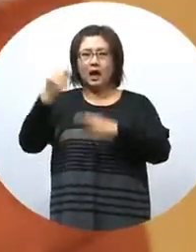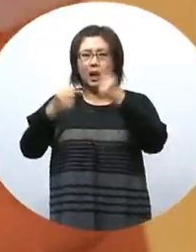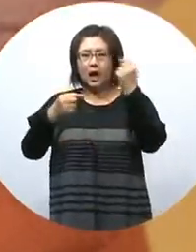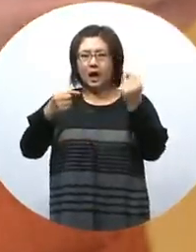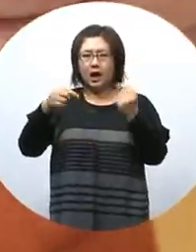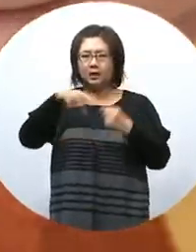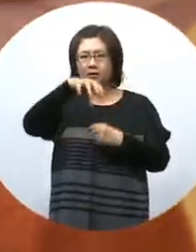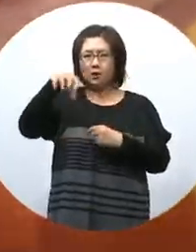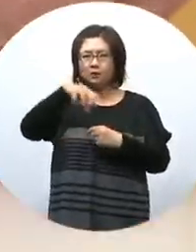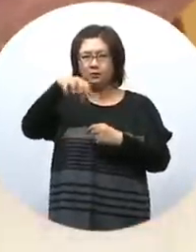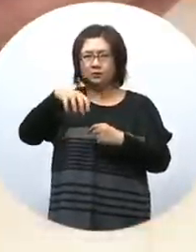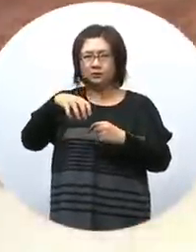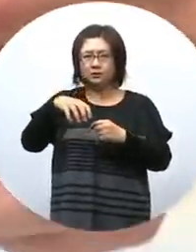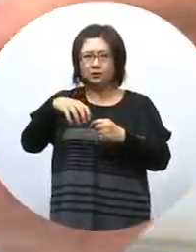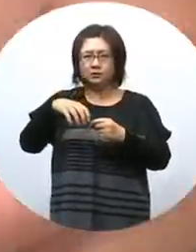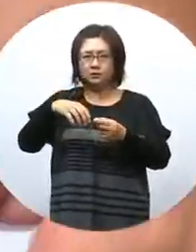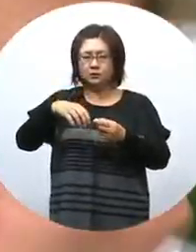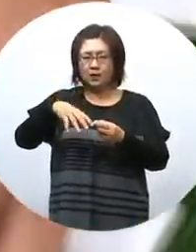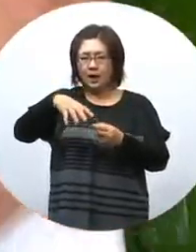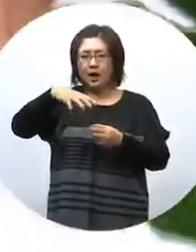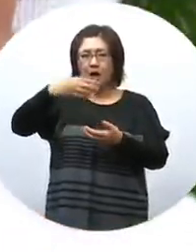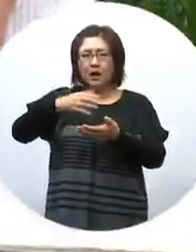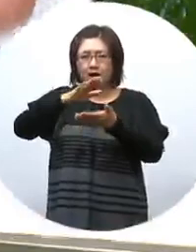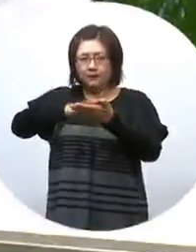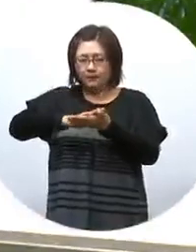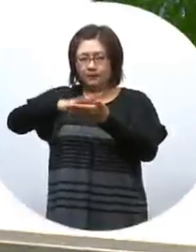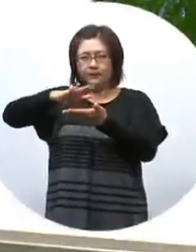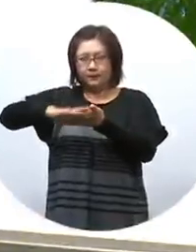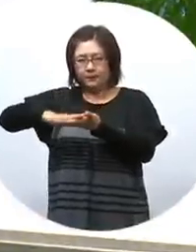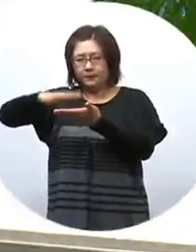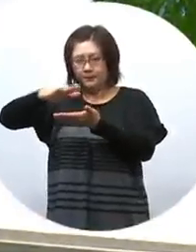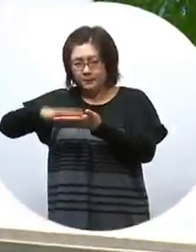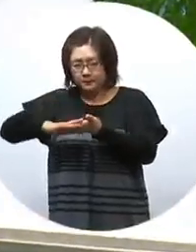はキッチンペーパーで水を切っておきます。